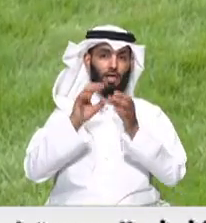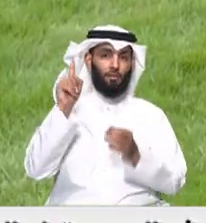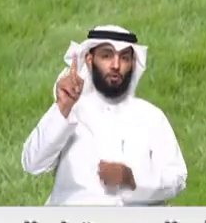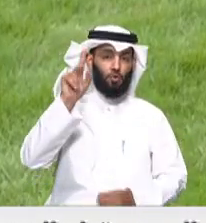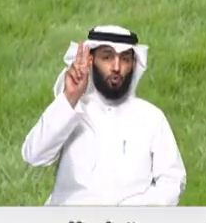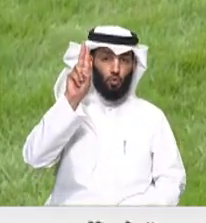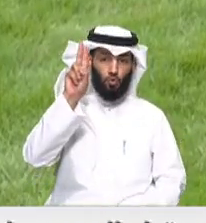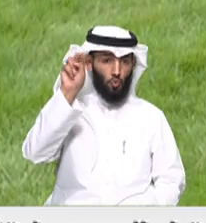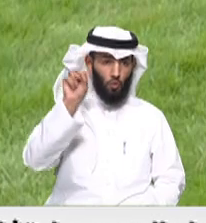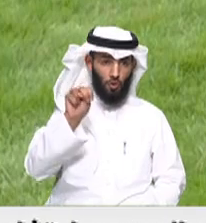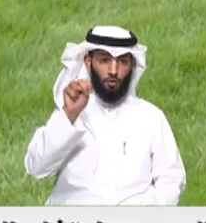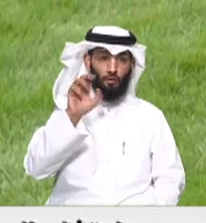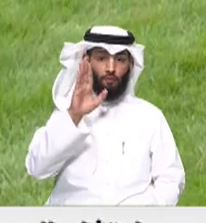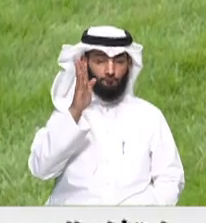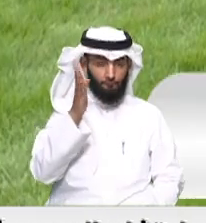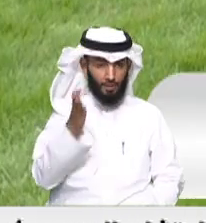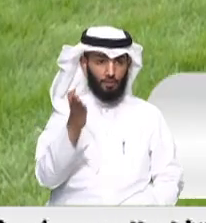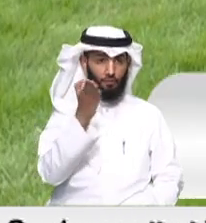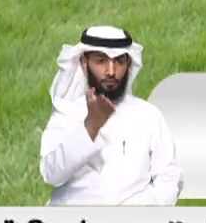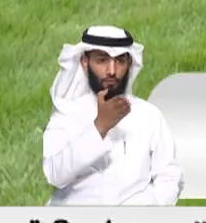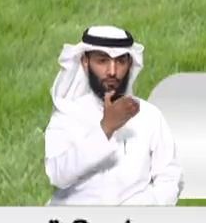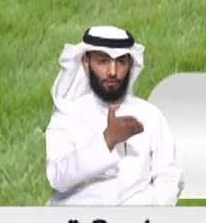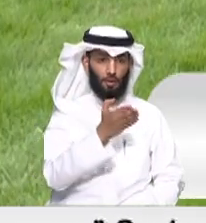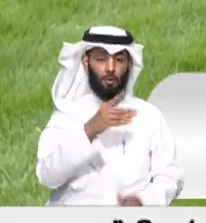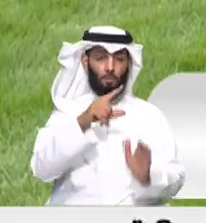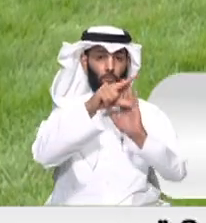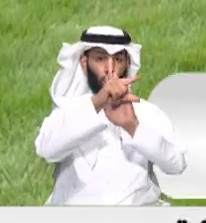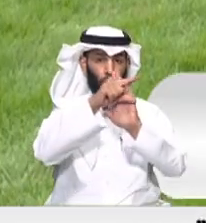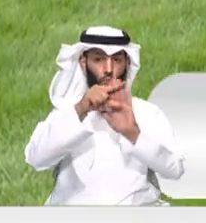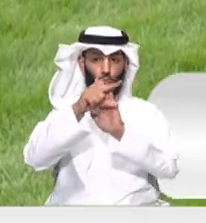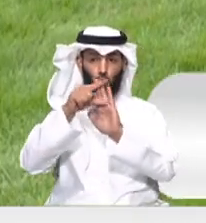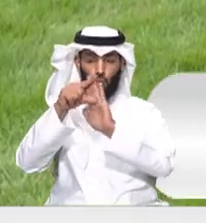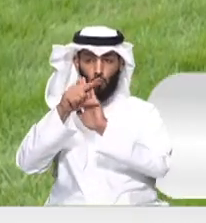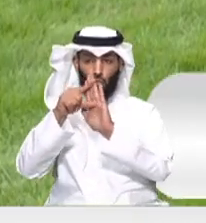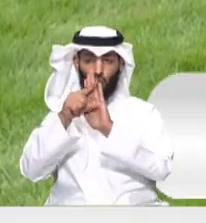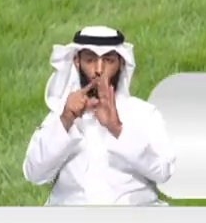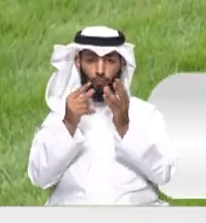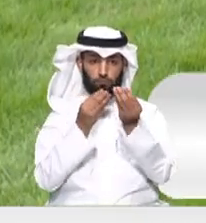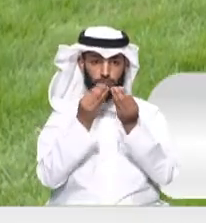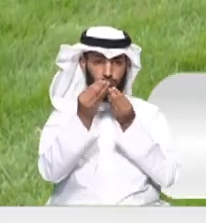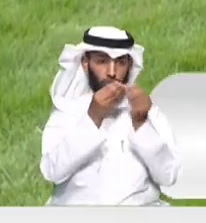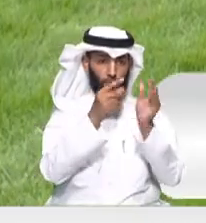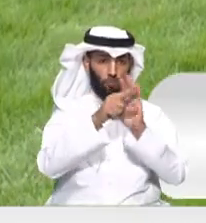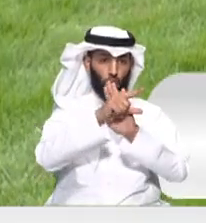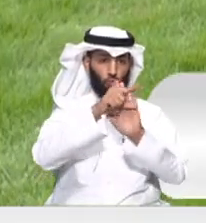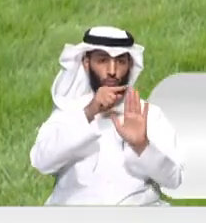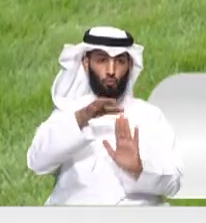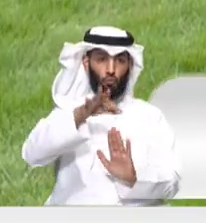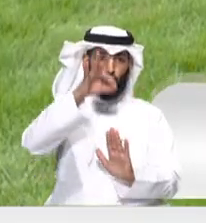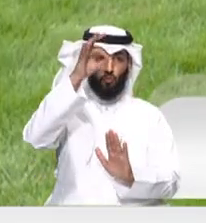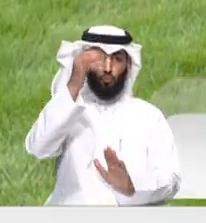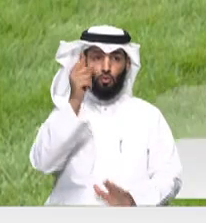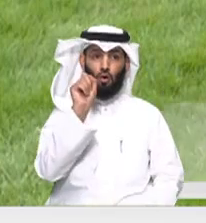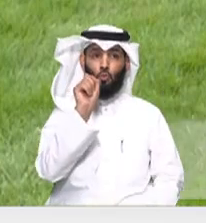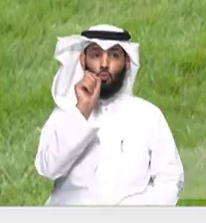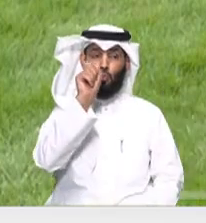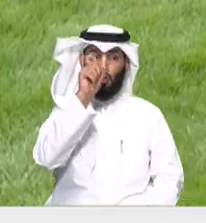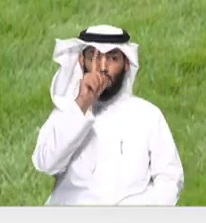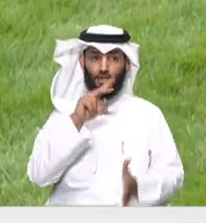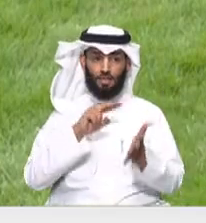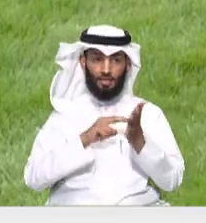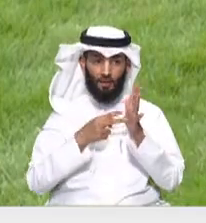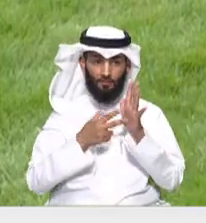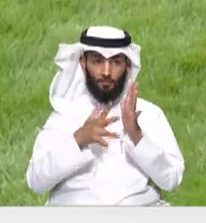وبذات الوقت هناك العديد من القضايا المطروحة وعلى رأسها إصلاح هذه المنظومة.